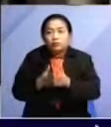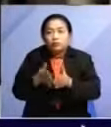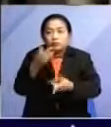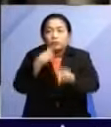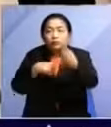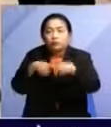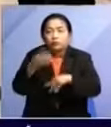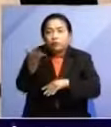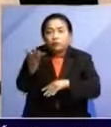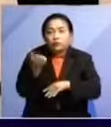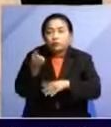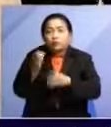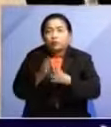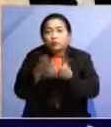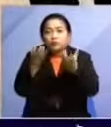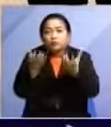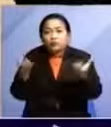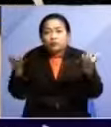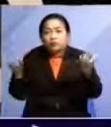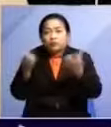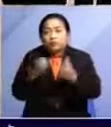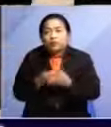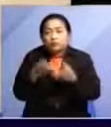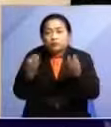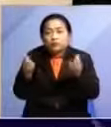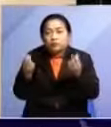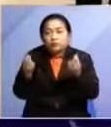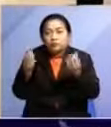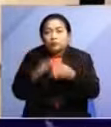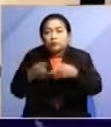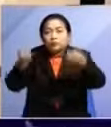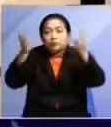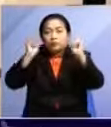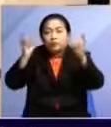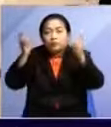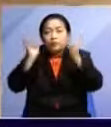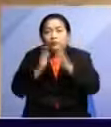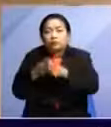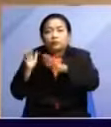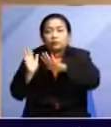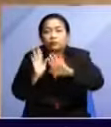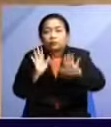อย่างรวดเร็วนะครับก็เงินนี้จะเป็น